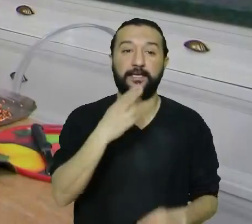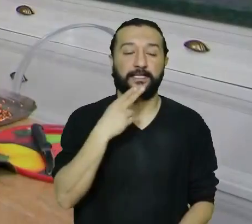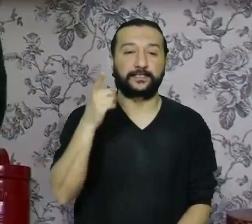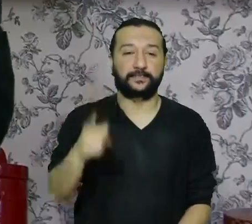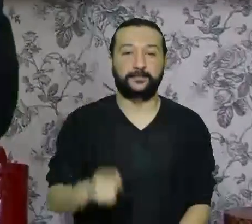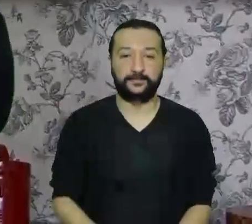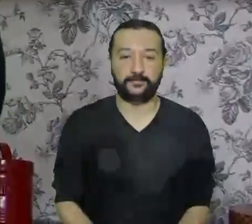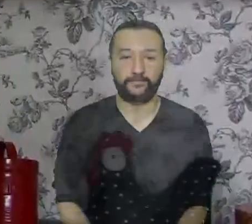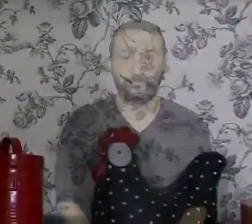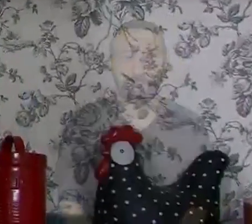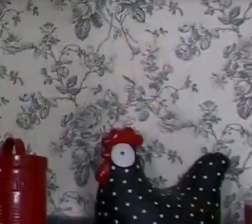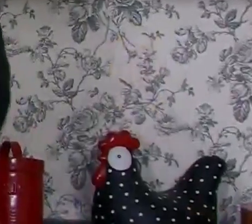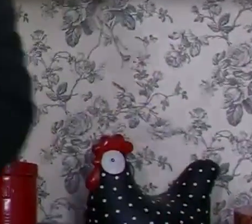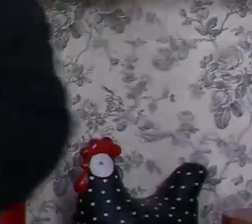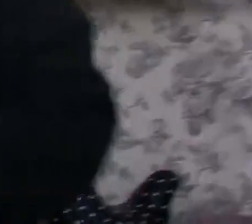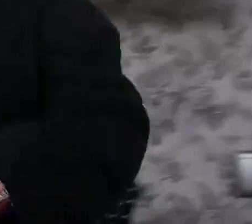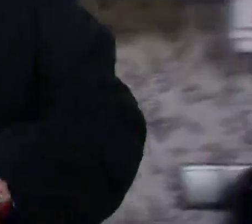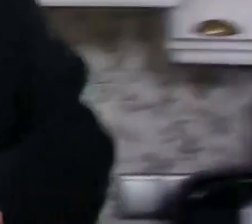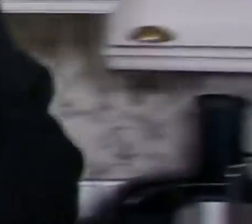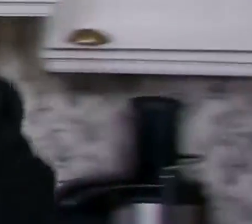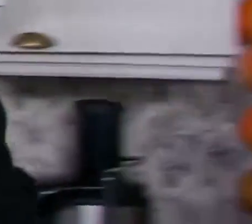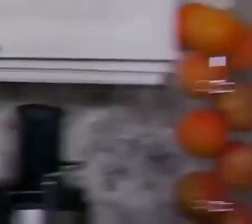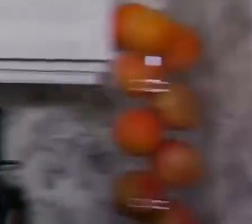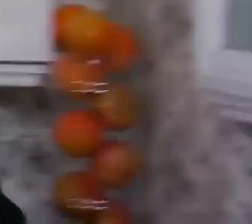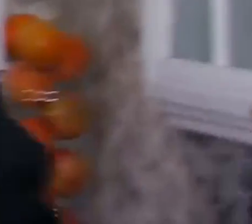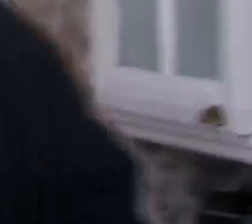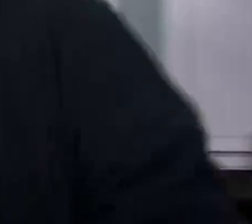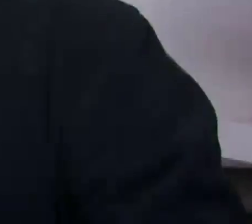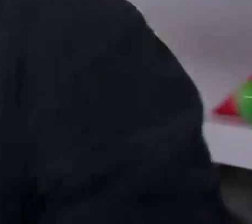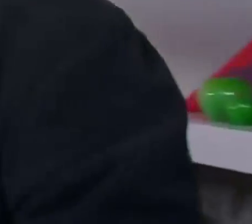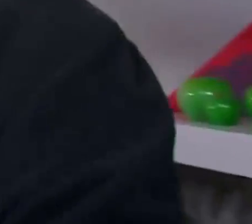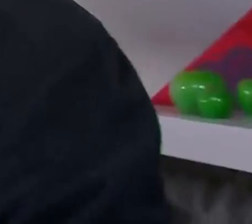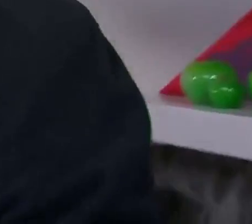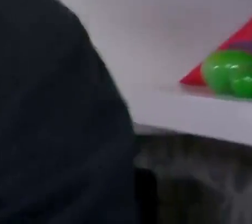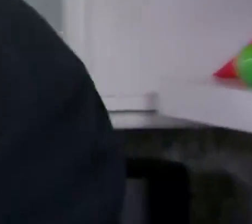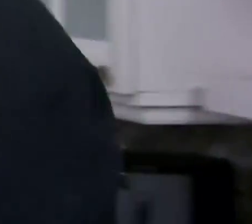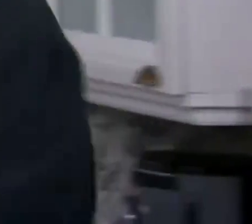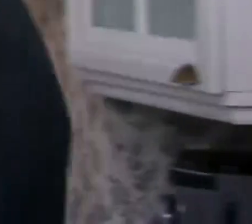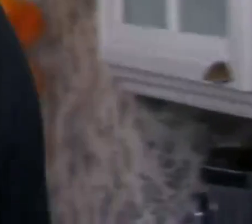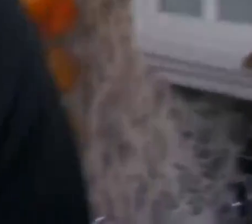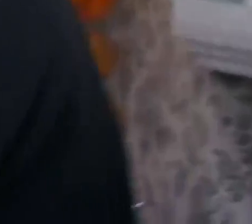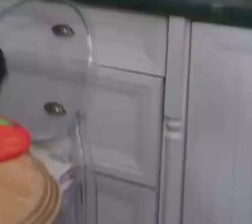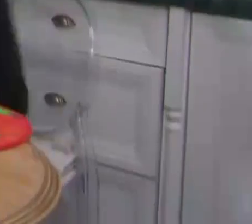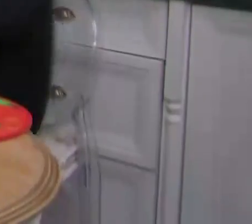kadını. Eli göbek üstünde bağlı, dudakları kapalı, kıs gülüyor.